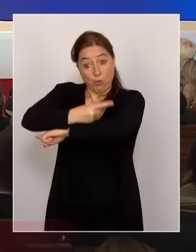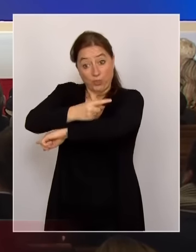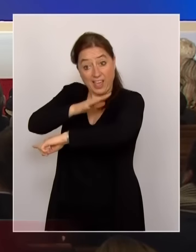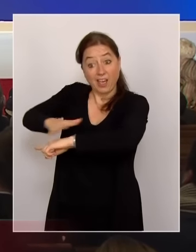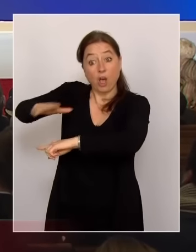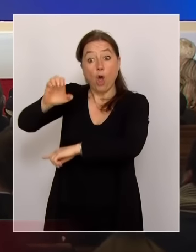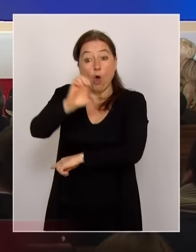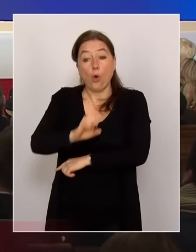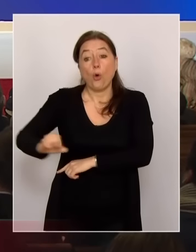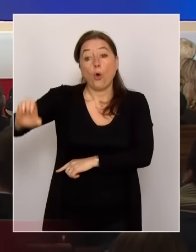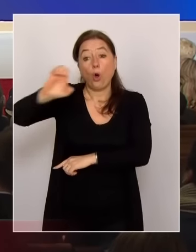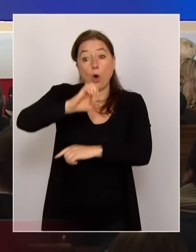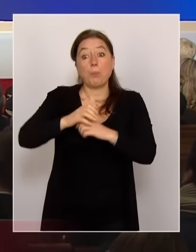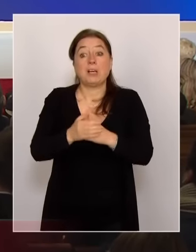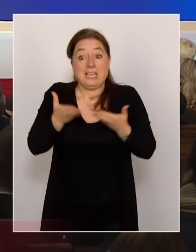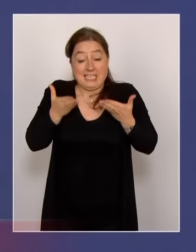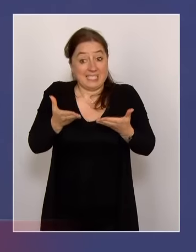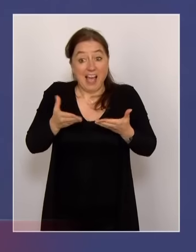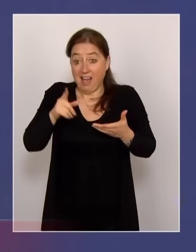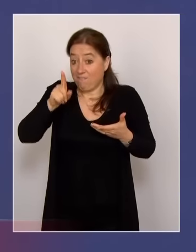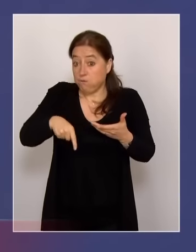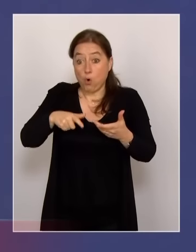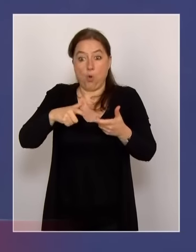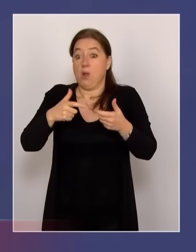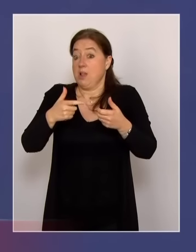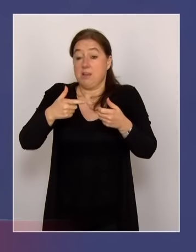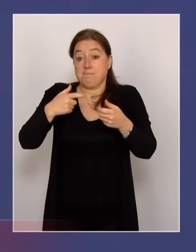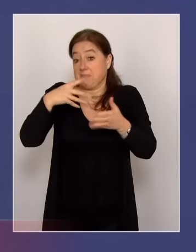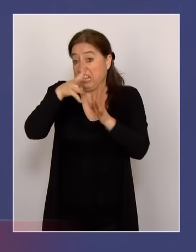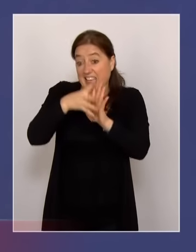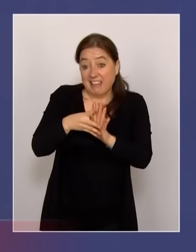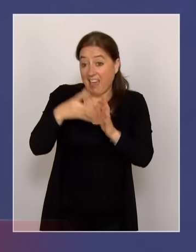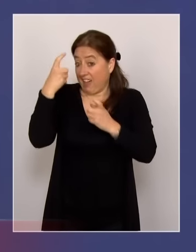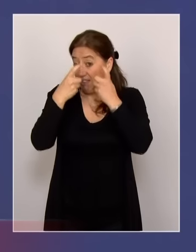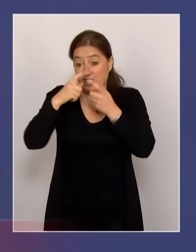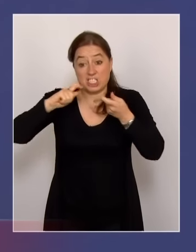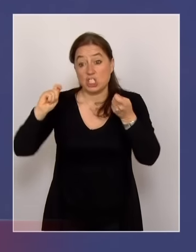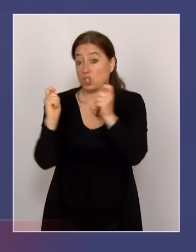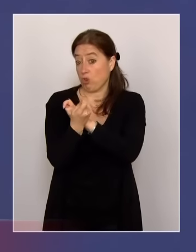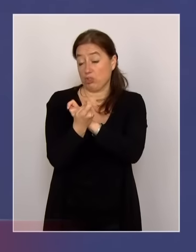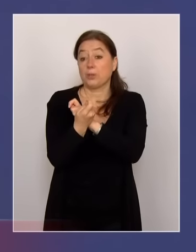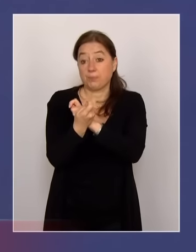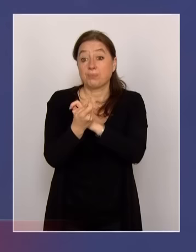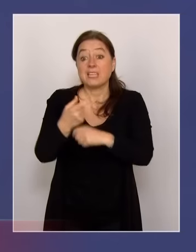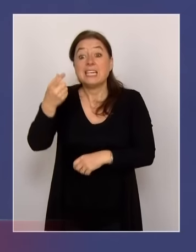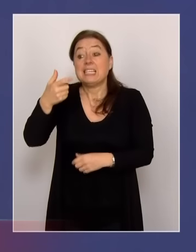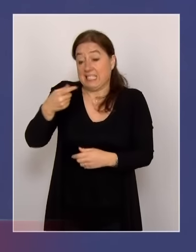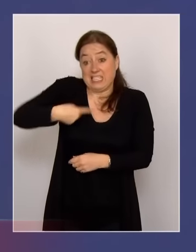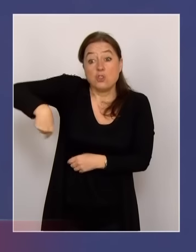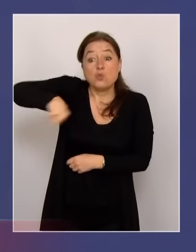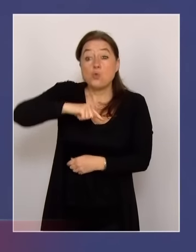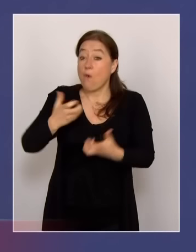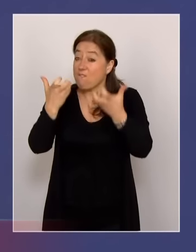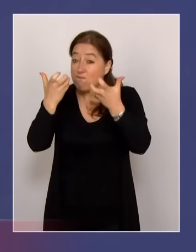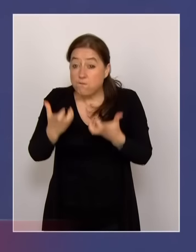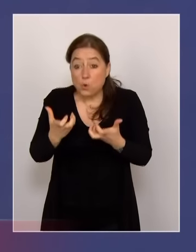'est un changement de paradigme profond sur le fait que nous, Européens, si nous voulons résister à ce changement de règles,